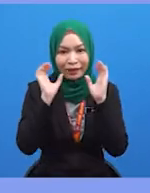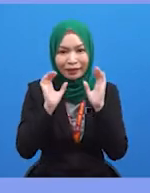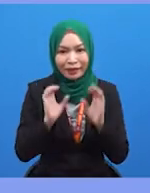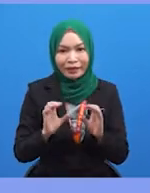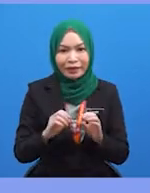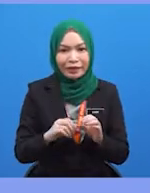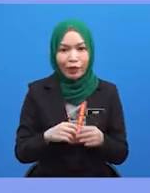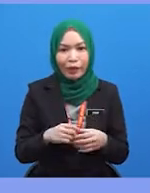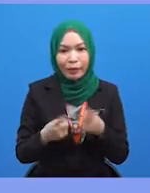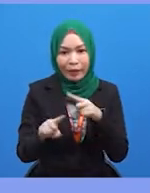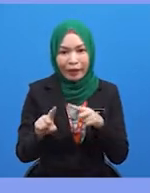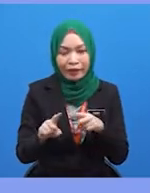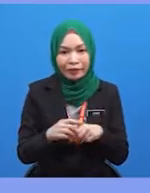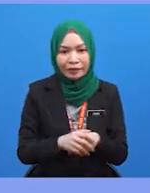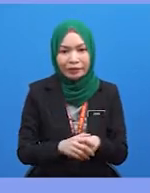Cadangan jawapan.